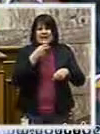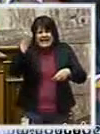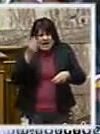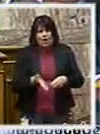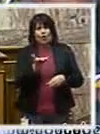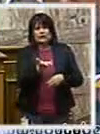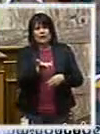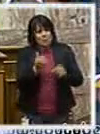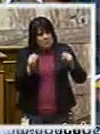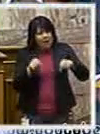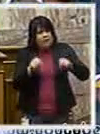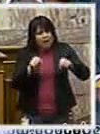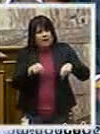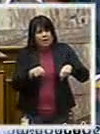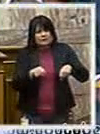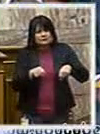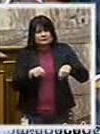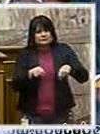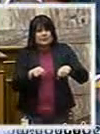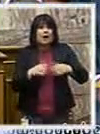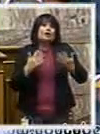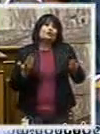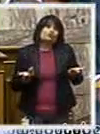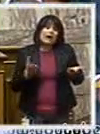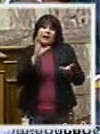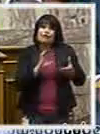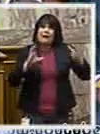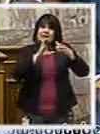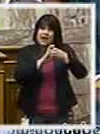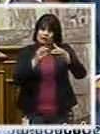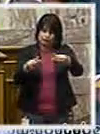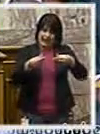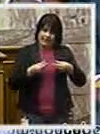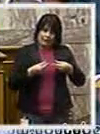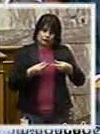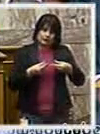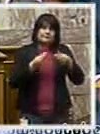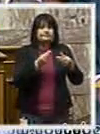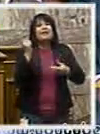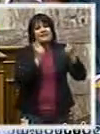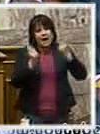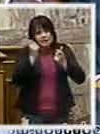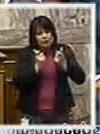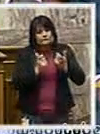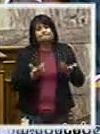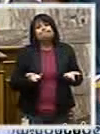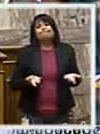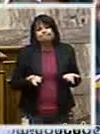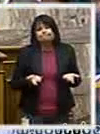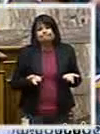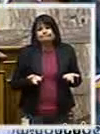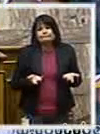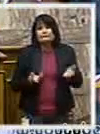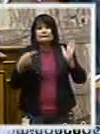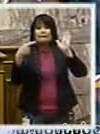χειρότερο. Εκτός βέβαια είναι επώνυμα της Τρόικα. Οπότε πρέπει να πω στους δανειστές ότι όταν ξεφεύγουν από